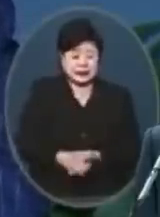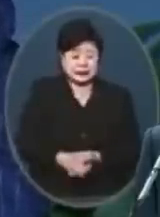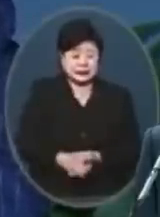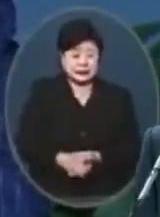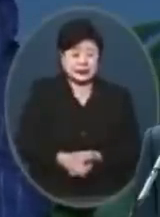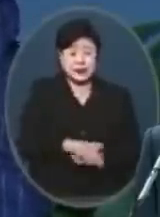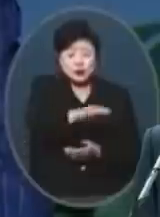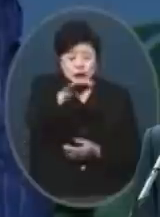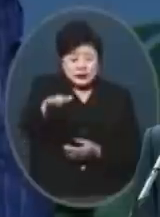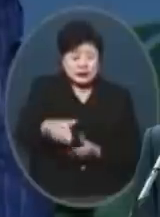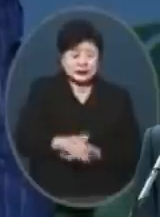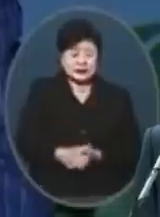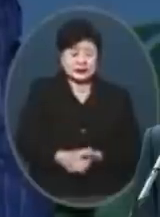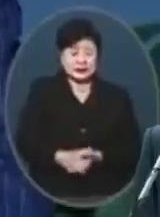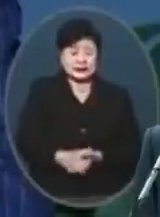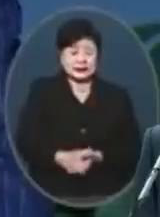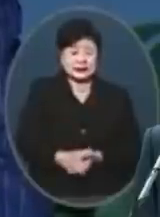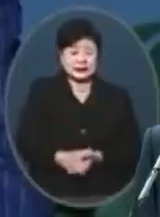우리들은